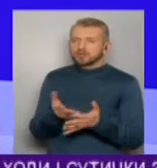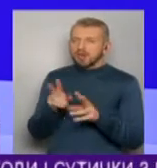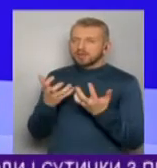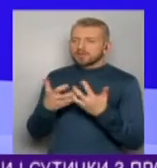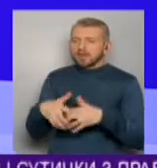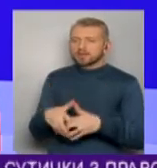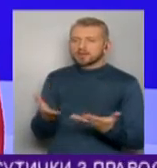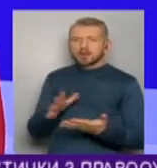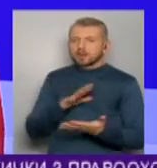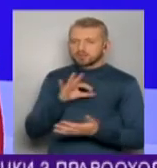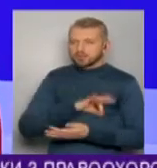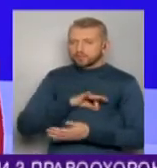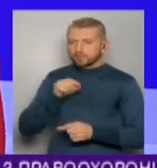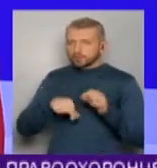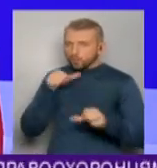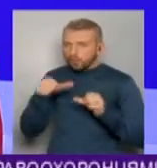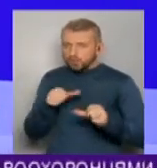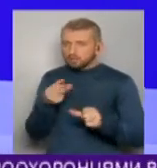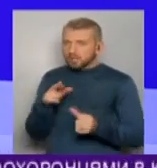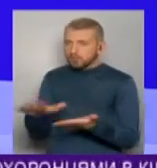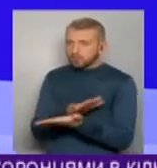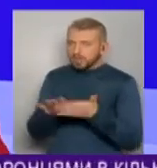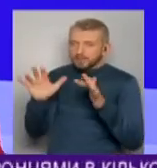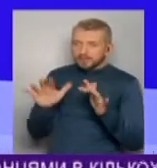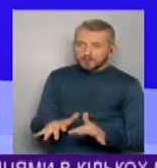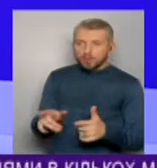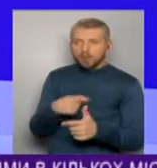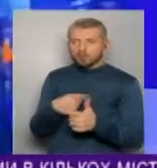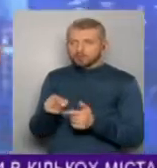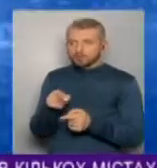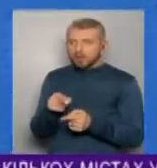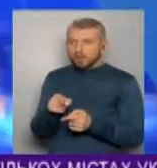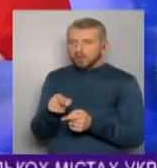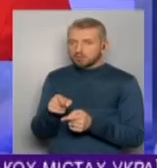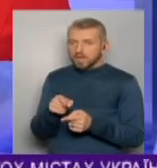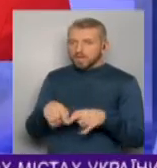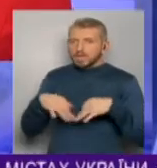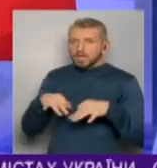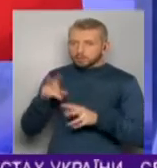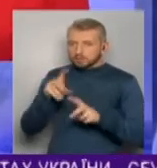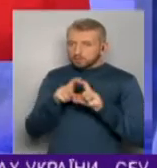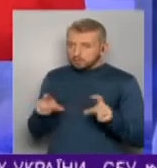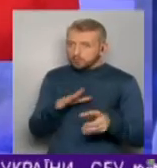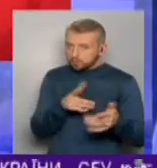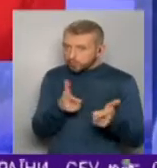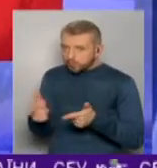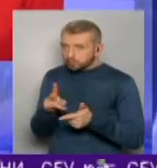була залучена цьогоріч до прибирання снігу? Чи виявилися готовими транспортні підприємства, перш за все?